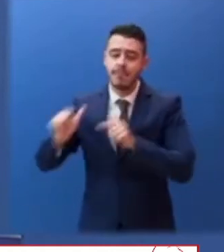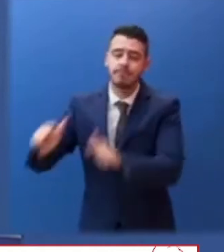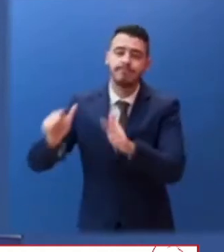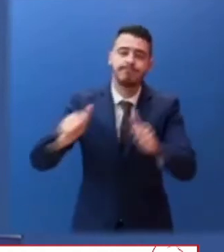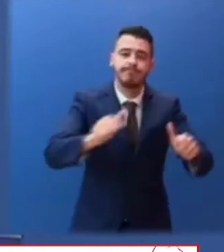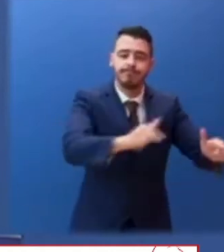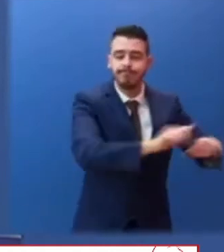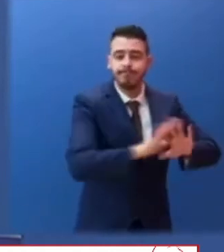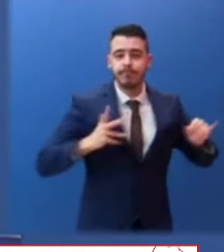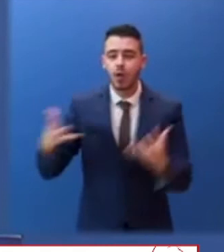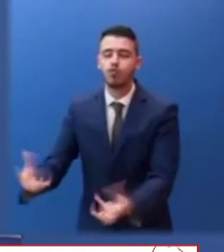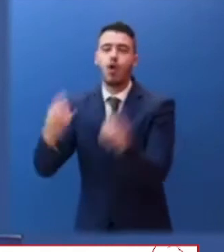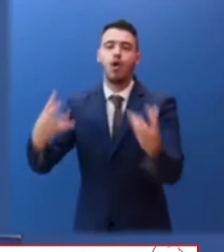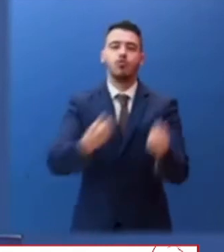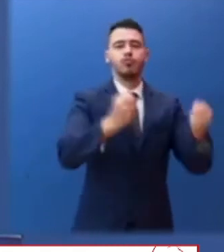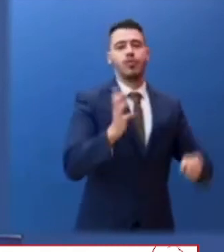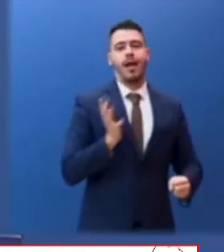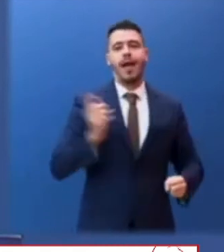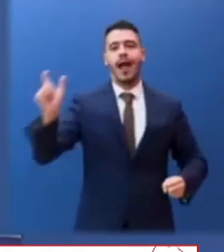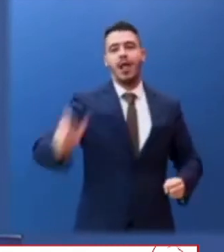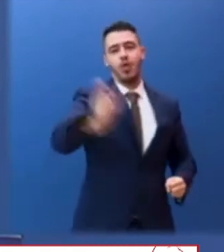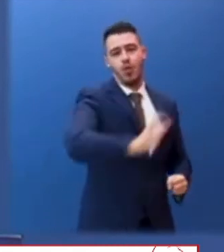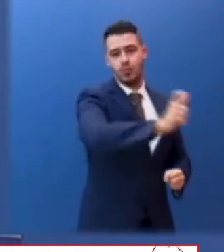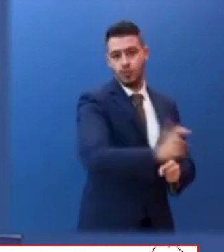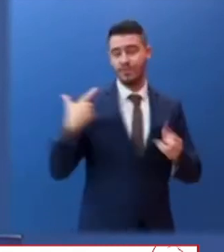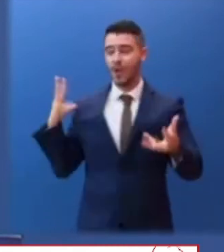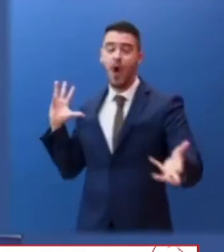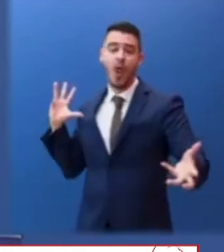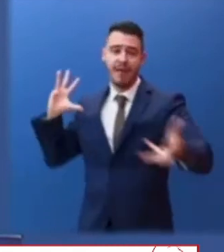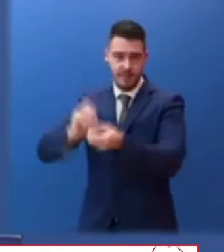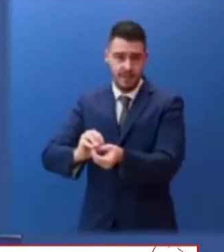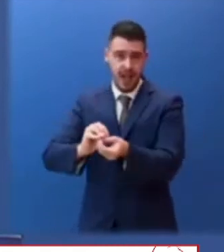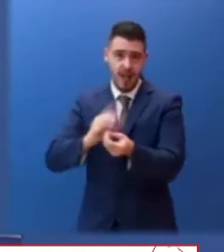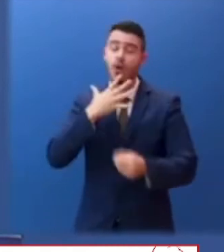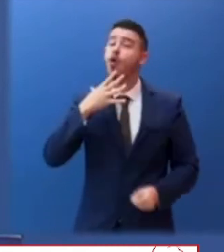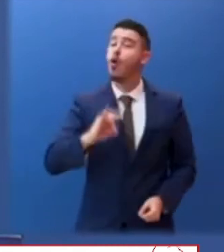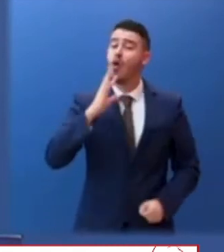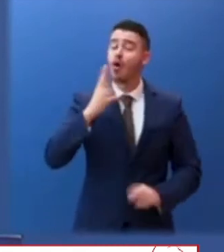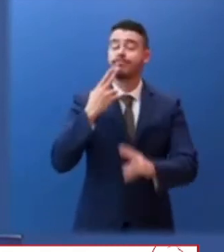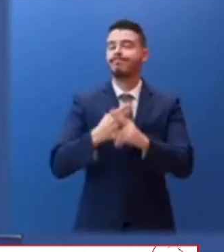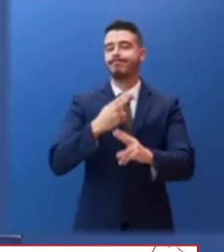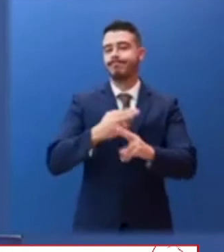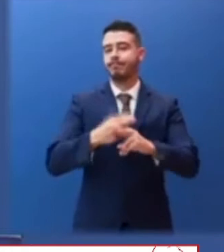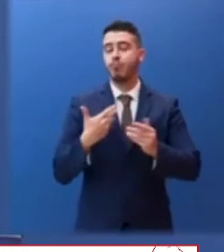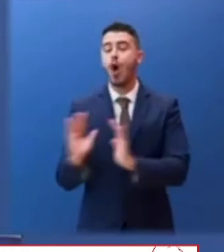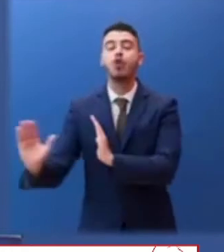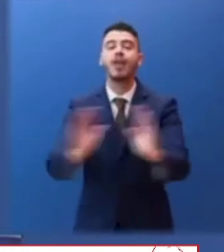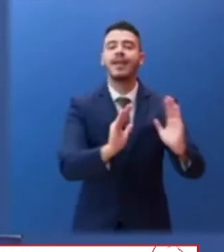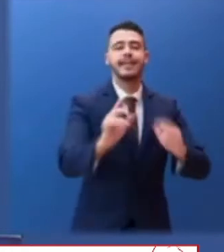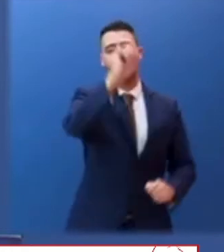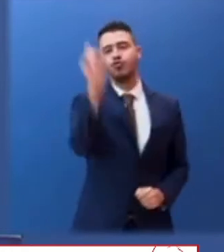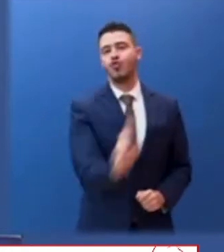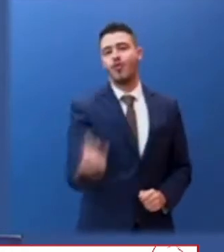υπηρεσίες και να σώσουν ζωές. Με αυτά τα δεδομένα, επειδή η προστασία της δημόσιας υγείας και της ανθρώπινης ζωής δεν μπαίνουν σε καμιά